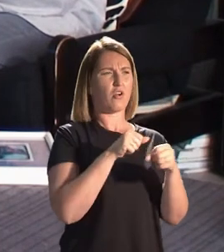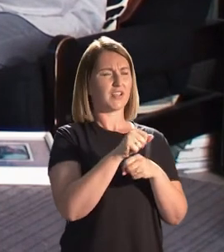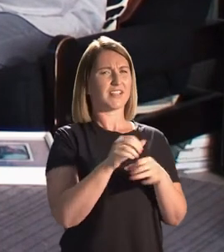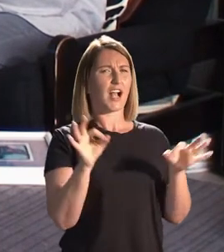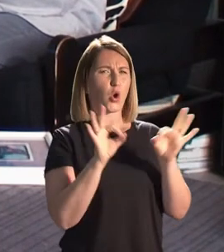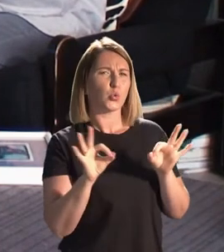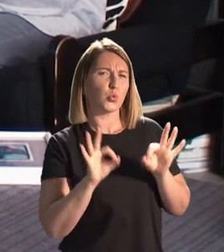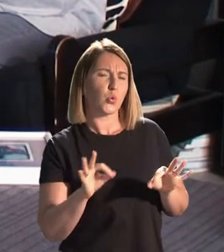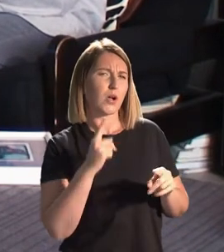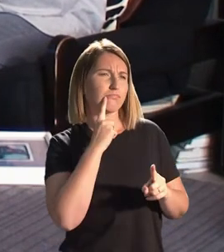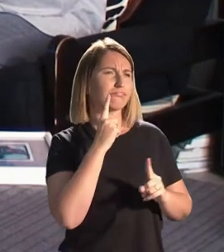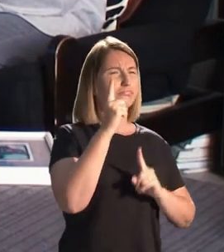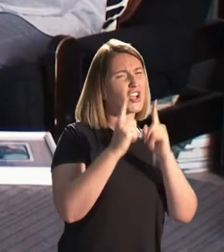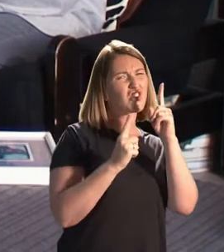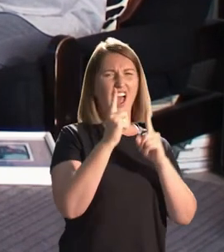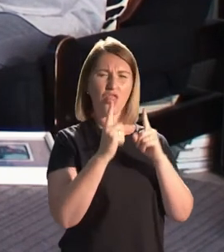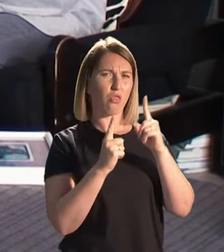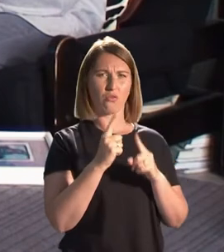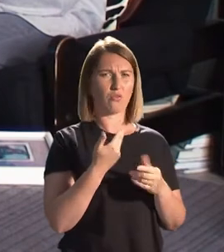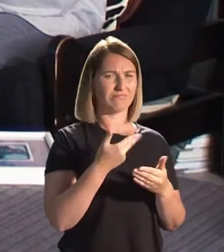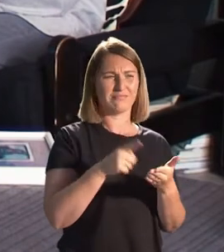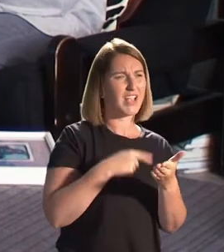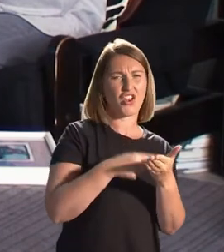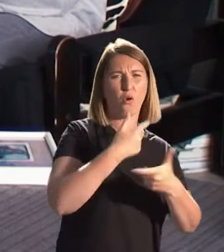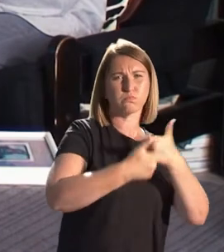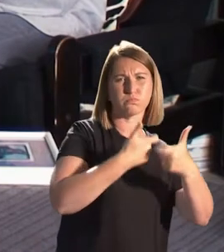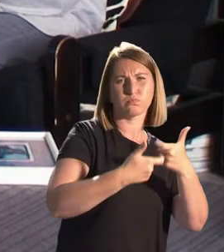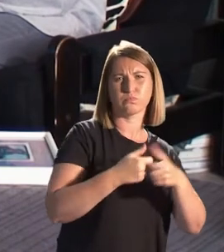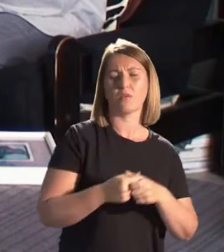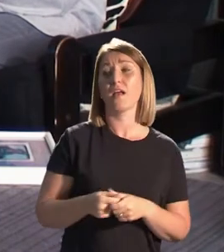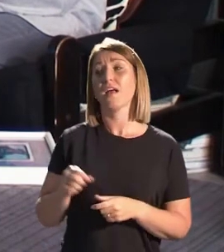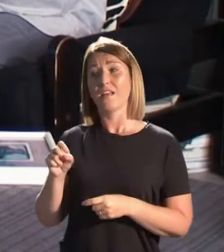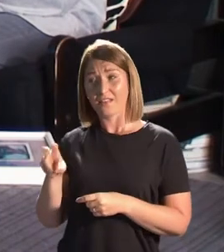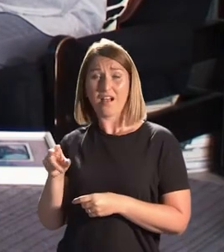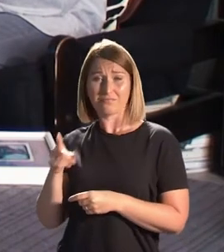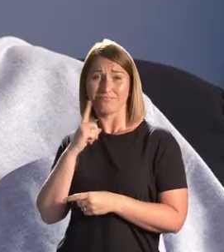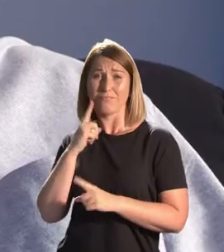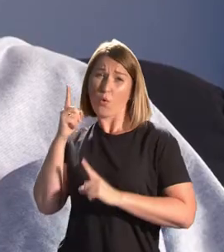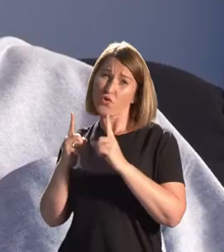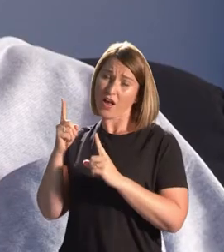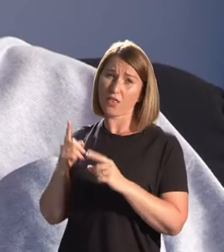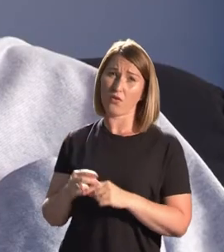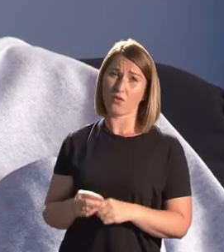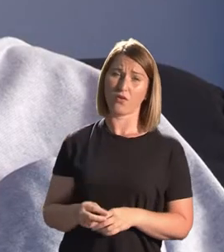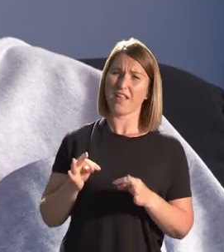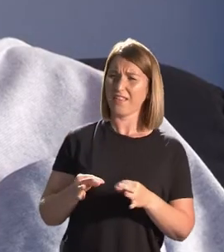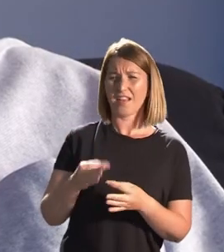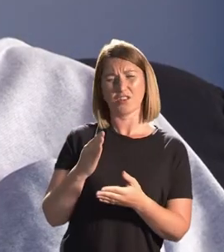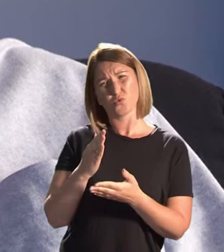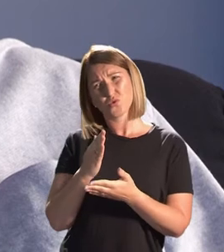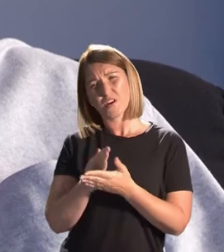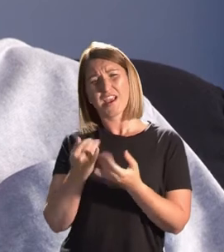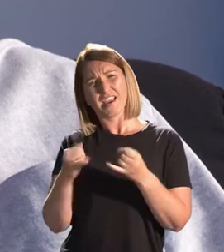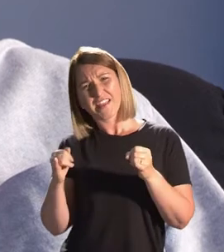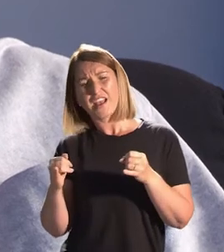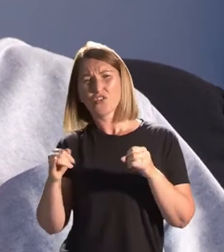taka trochę rzadkością już się staje powoli teraz. Trochę rzadkością, bo teraz inną formę